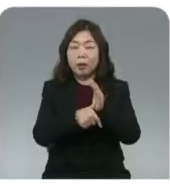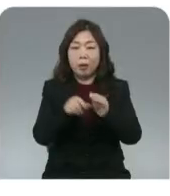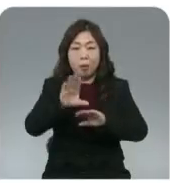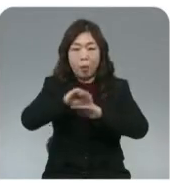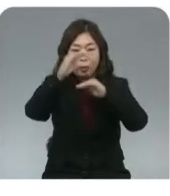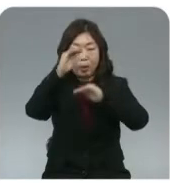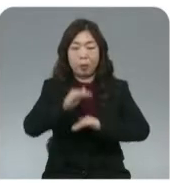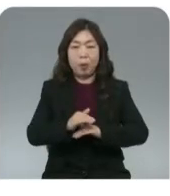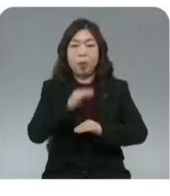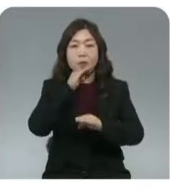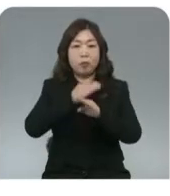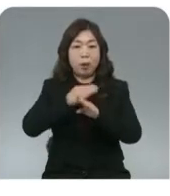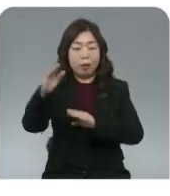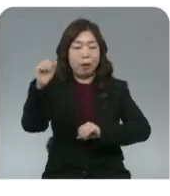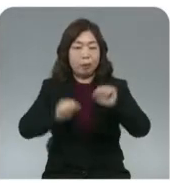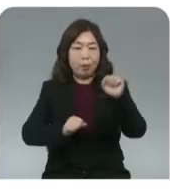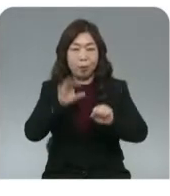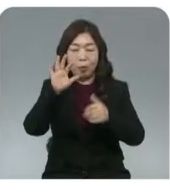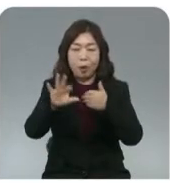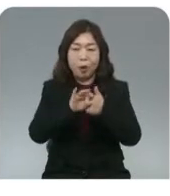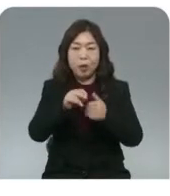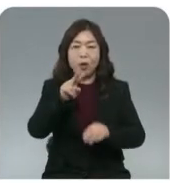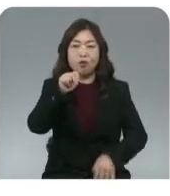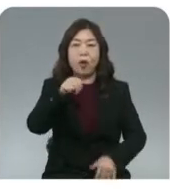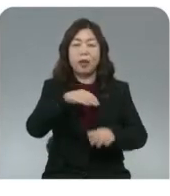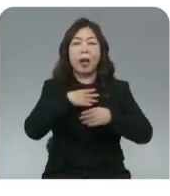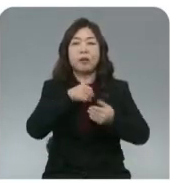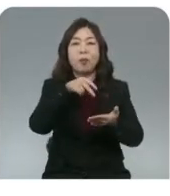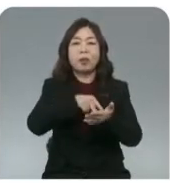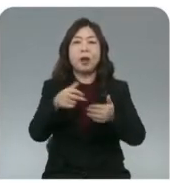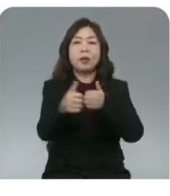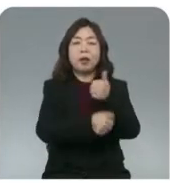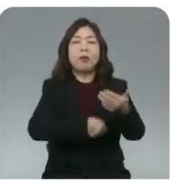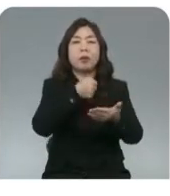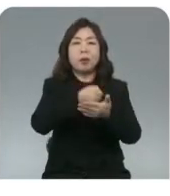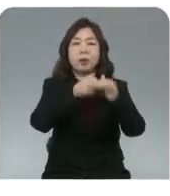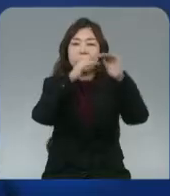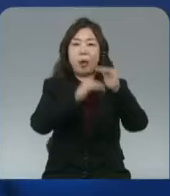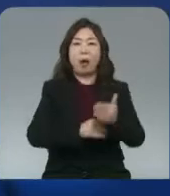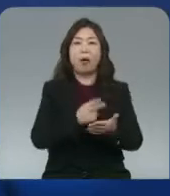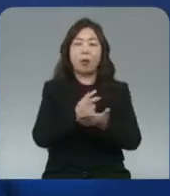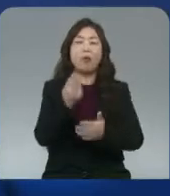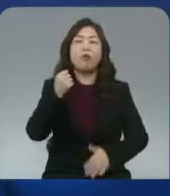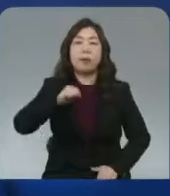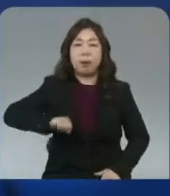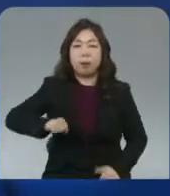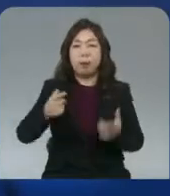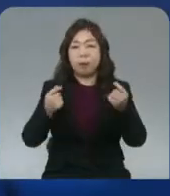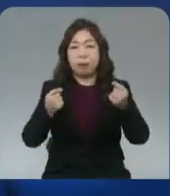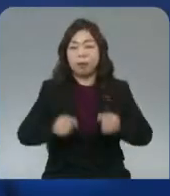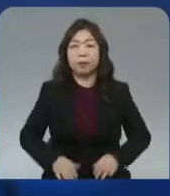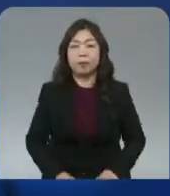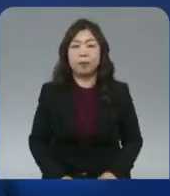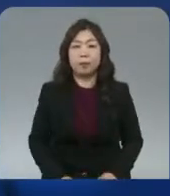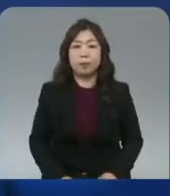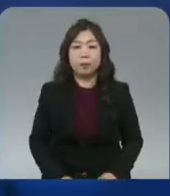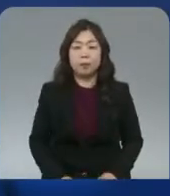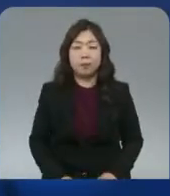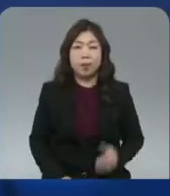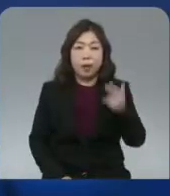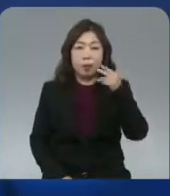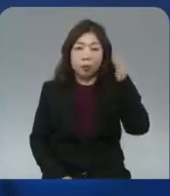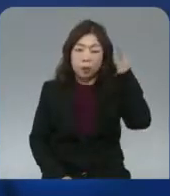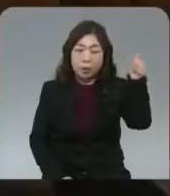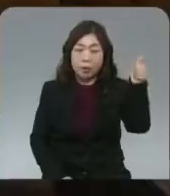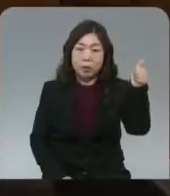также осудили недавние запуски баллистических ракет предпринятые пхеньяном которые являются нарушениям резолюции совета безопасности